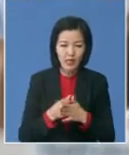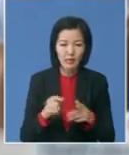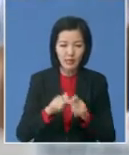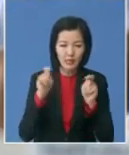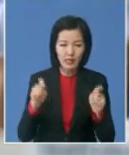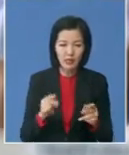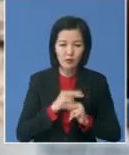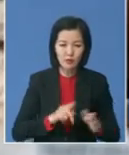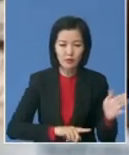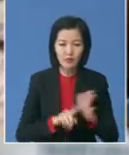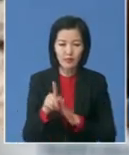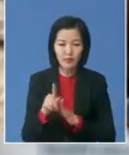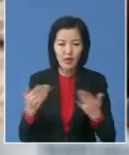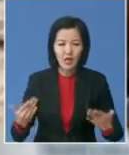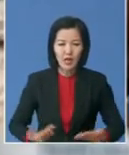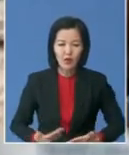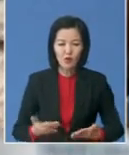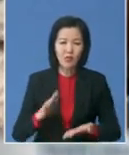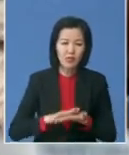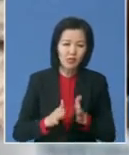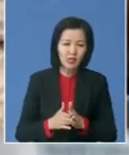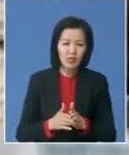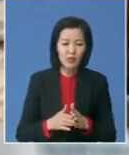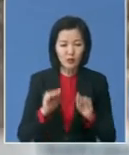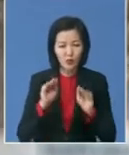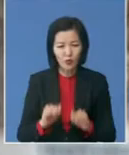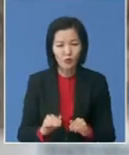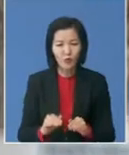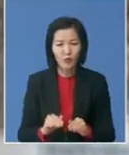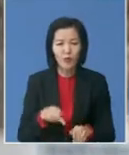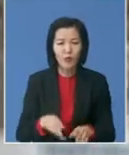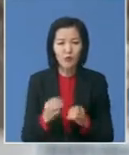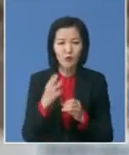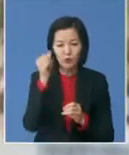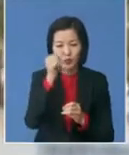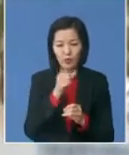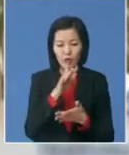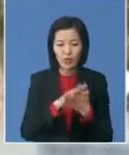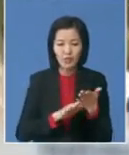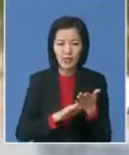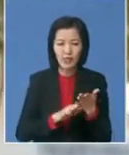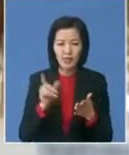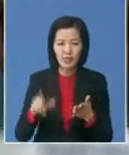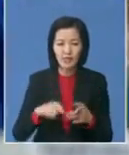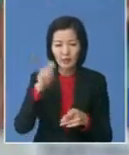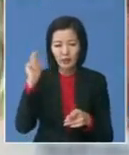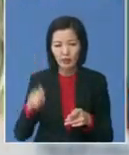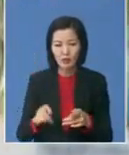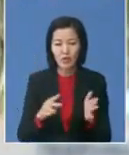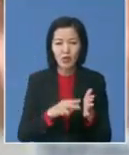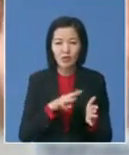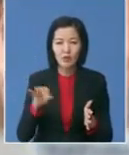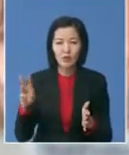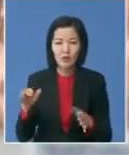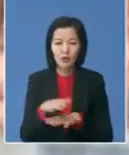бастаған. Оған себеп елдің әлеуметтік жағдайының күрт нашарлауы. Елде 2014 жылдан бері жалғасып келе жатқан азаматтық соғыстан 7 миллионнан